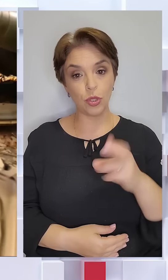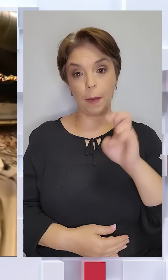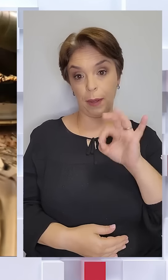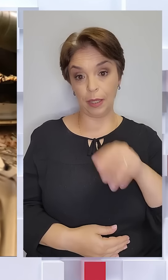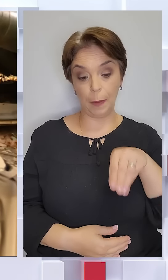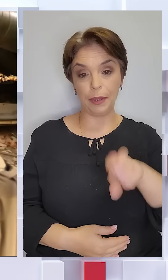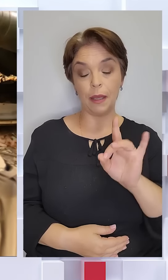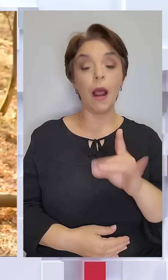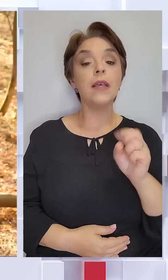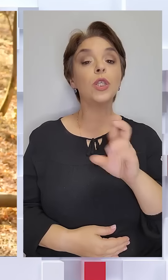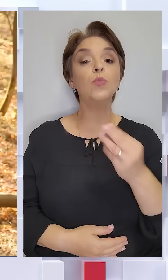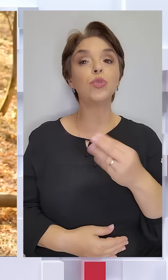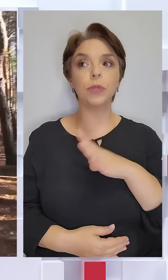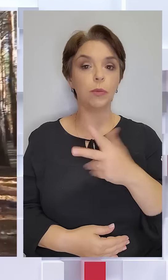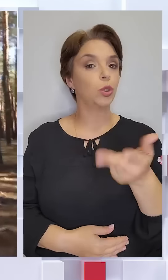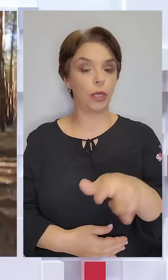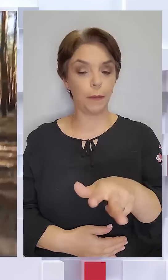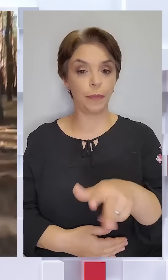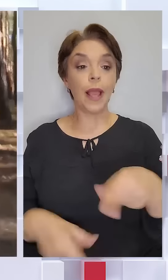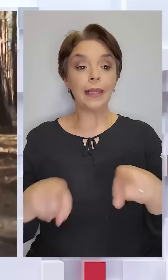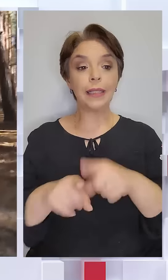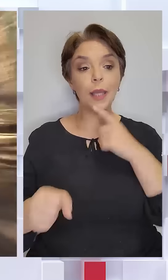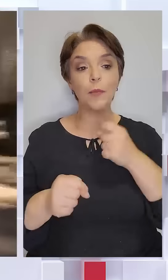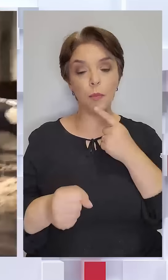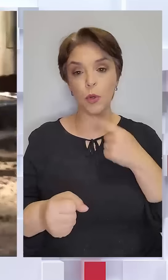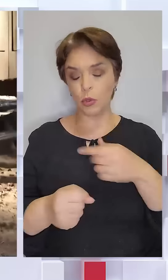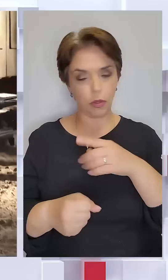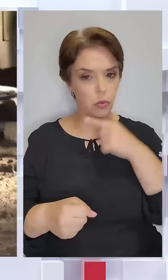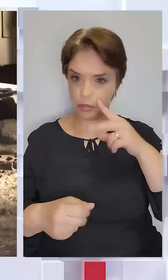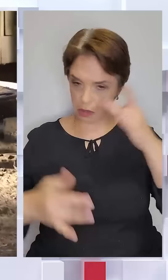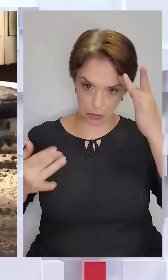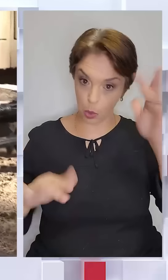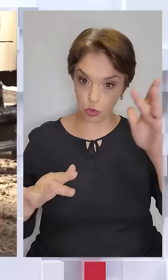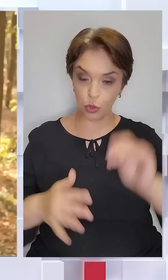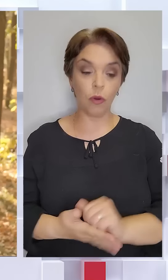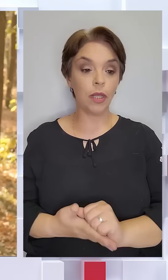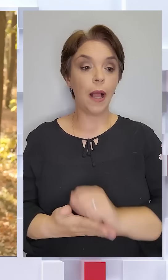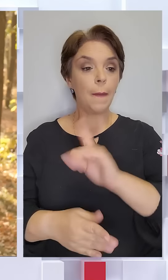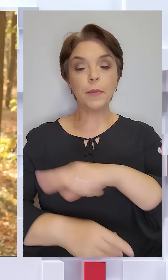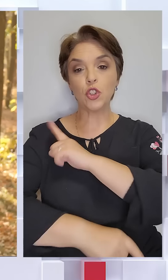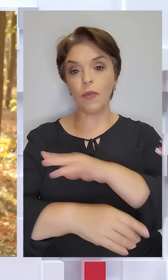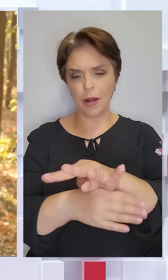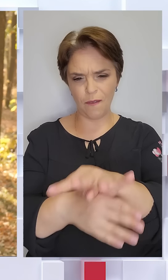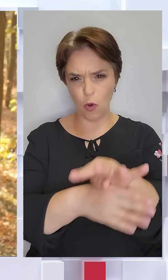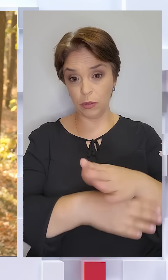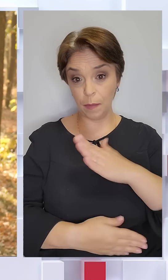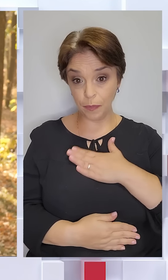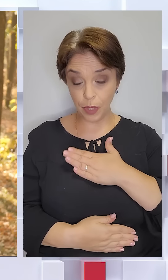«Бетер». А скільки «Бушів» було? «Бушів» 3. На такий бронекулак росіяни, мабуть, не очікували. Під шквальним нашим